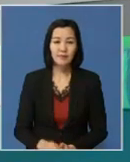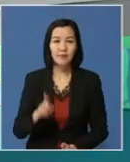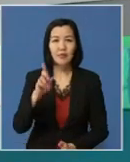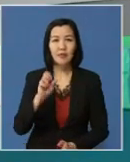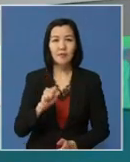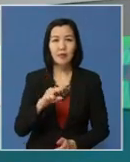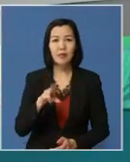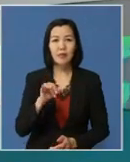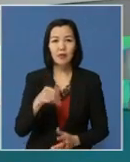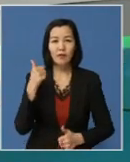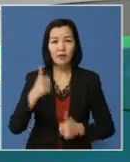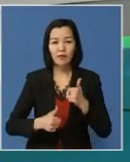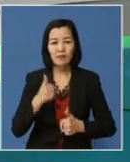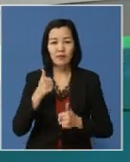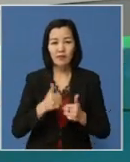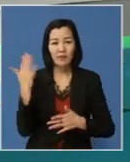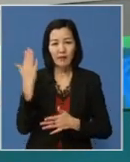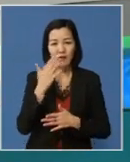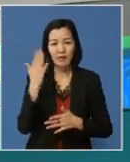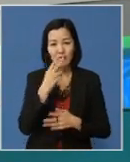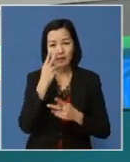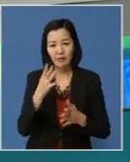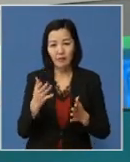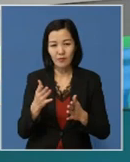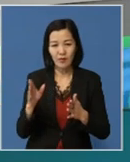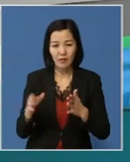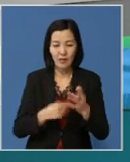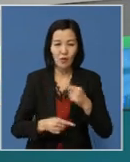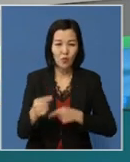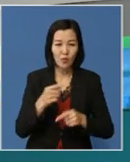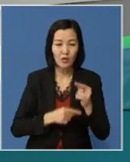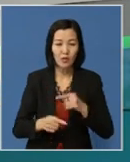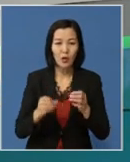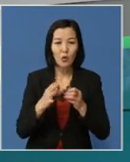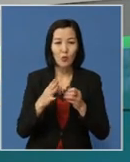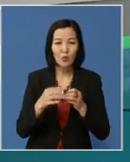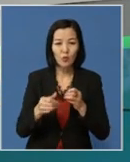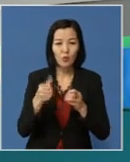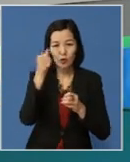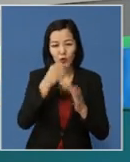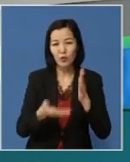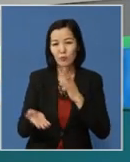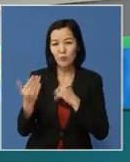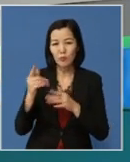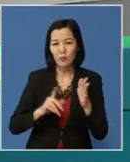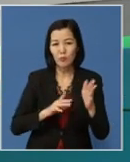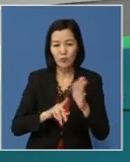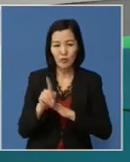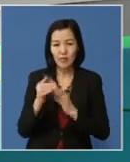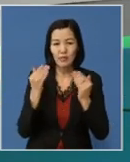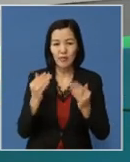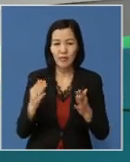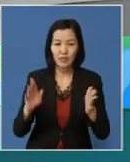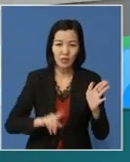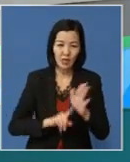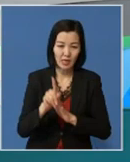Балдәурен эфирге қайта оралды. Жетісу арнасында осыдан 14 жыл бұрын тұсауын кескен бағдарлама енді жаңа форматпен жарық көрмек. Балаларға